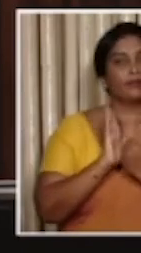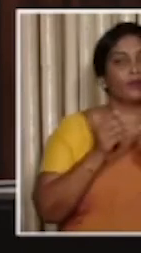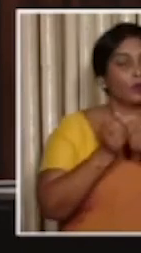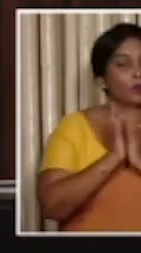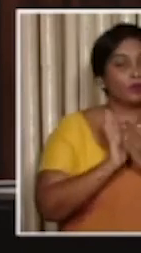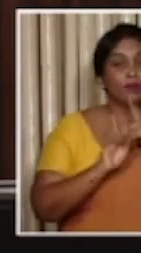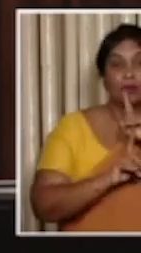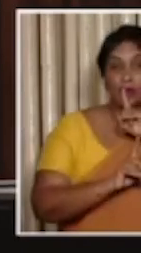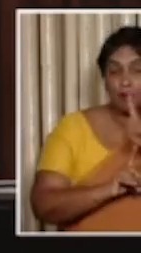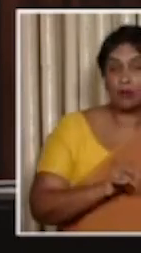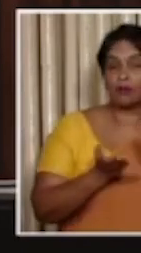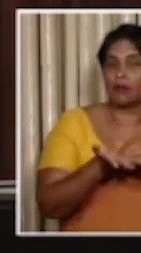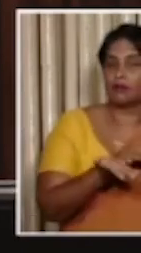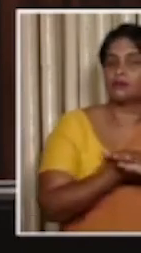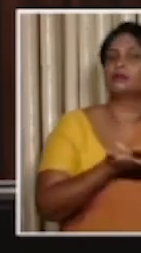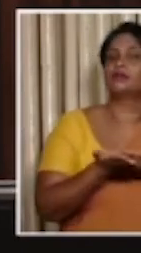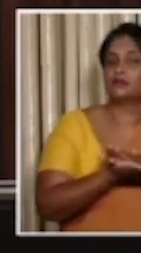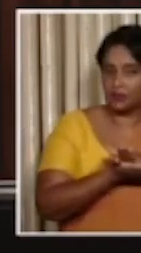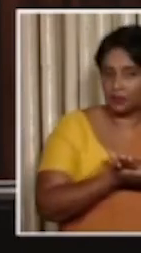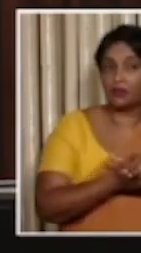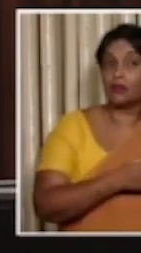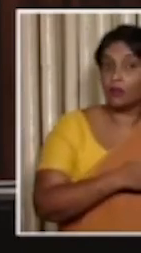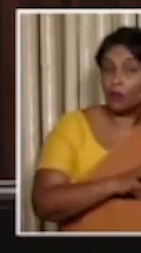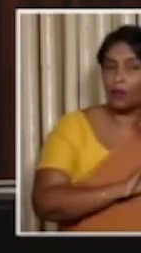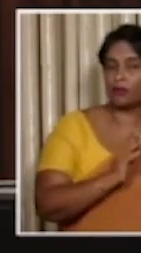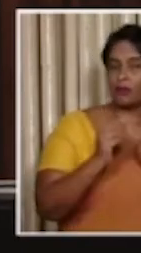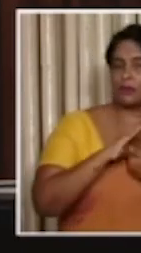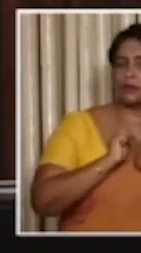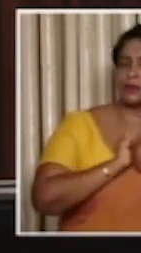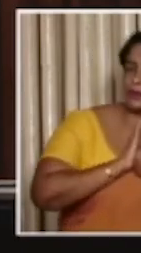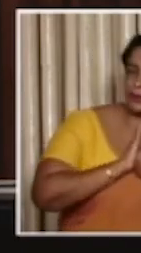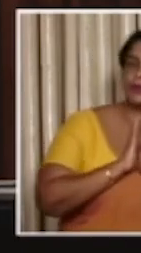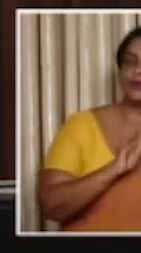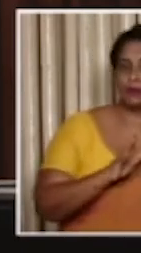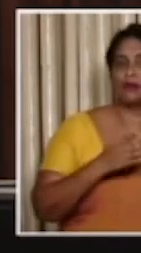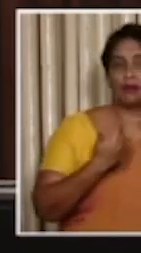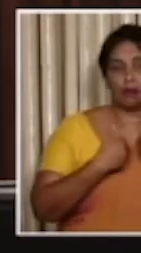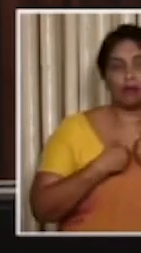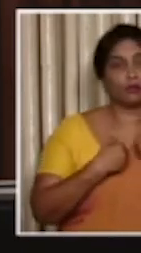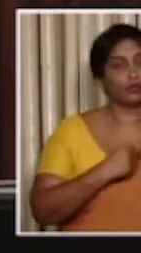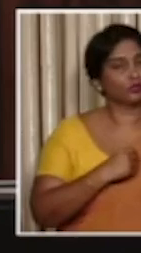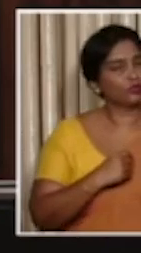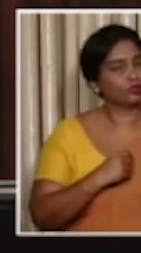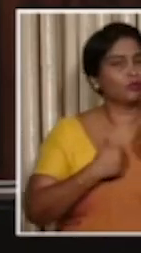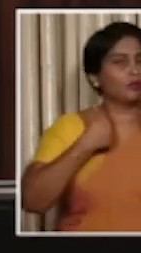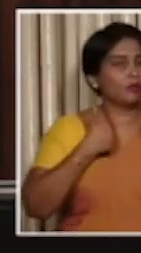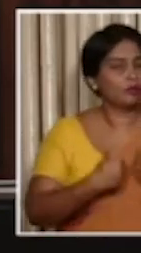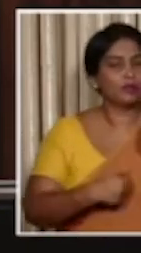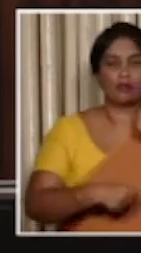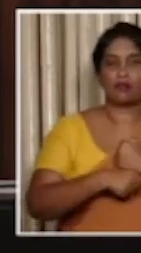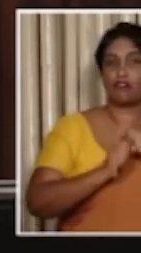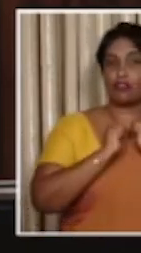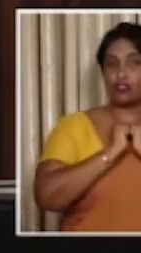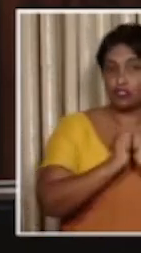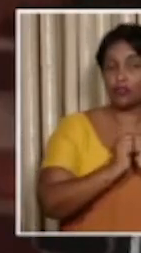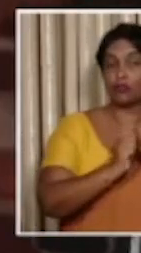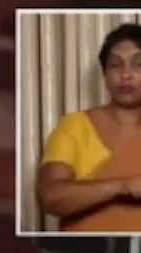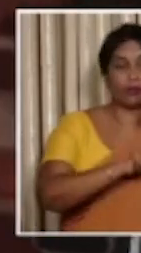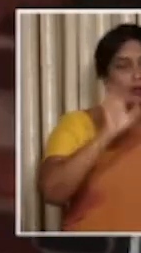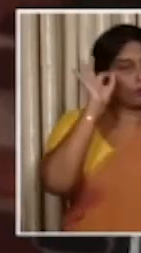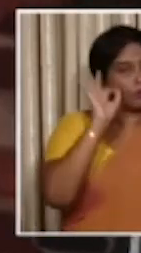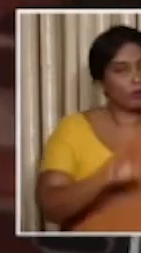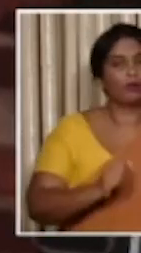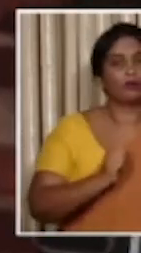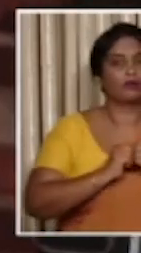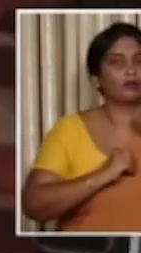විසින් ඉදිරිපත් කරන ප්‍රතිසංස්කරණ වලට ඔවුන්ගේ තියෙන පක්ෂපාතිත්වය අපිට ශක්තිමත් යහපත් රාජ්‍ය සේවකකින් තොරව